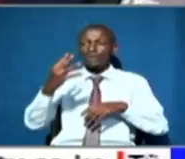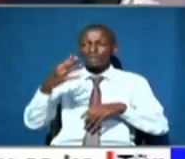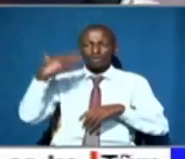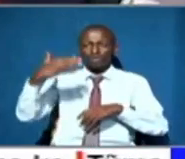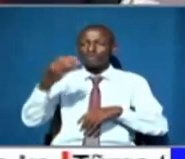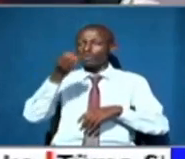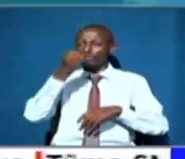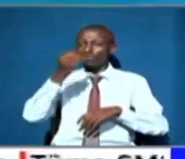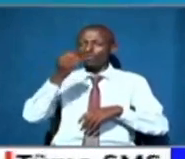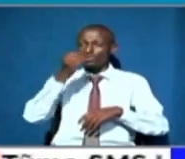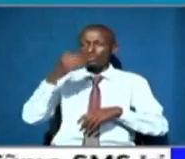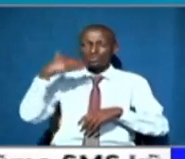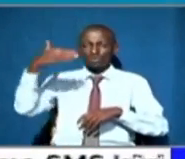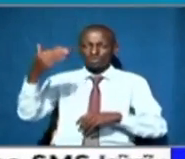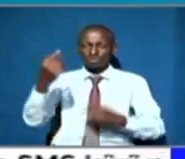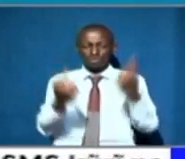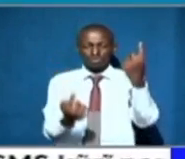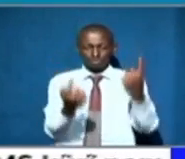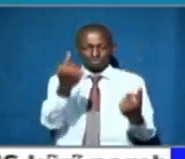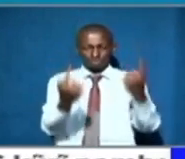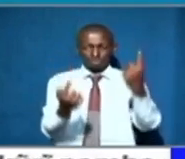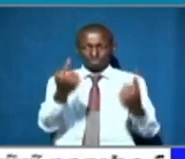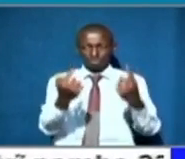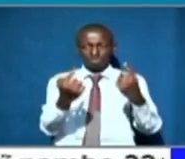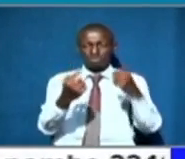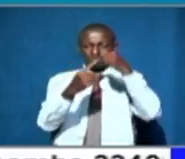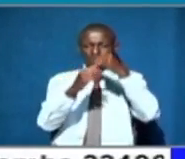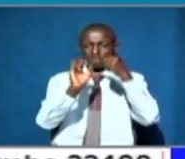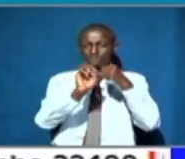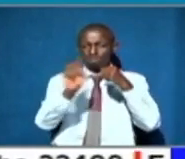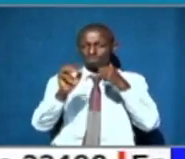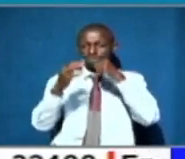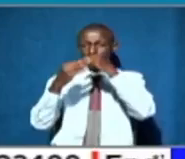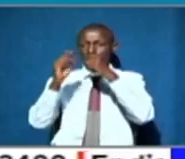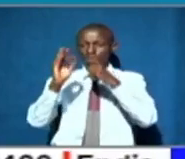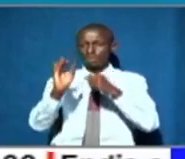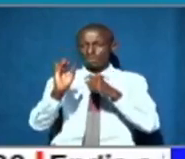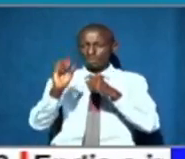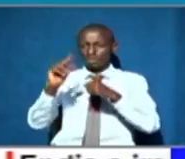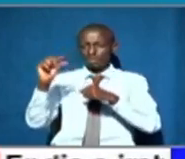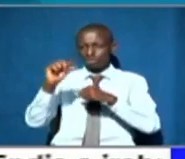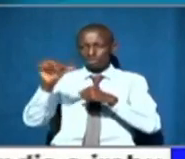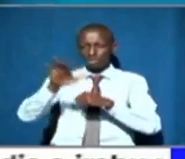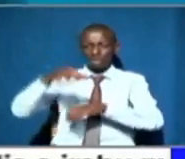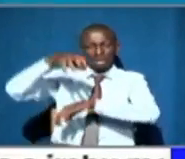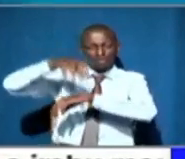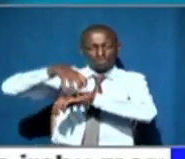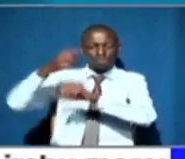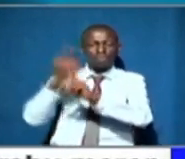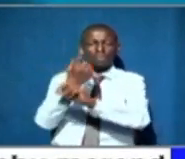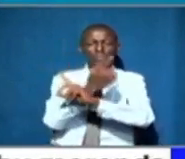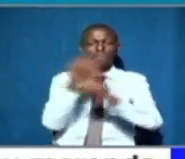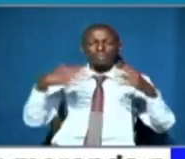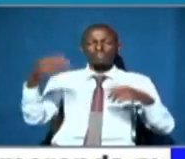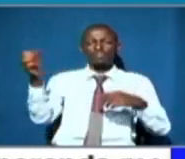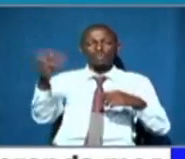adu magana mana makari o muthenya turuga hakuwe kilo 60 kana 80 hau muthigitini runo na adu taishu ni adu wegi kuma slums kuma